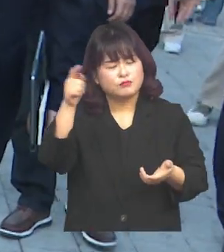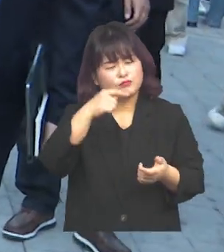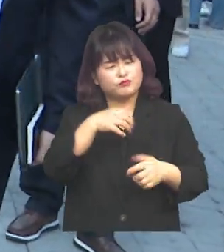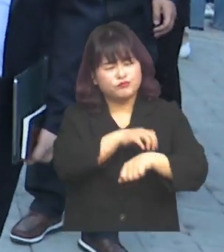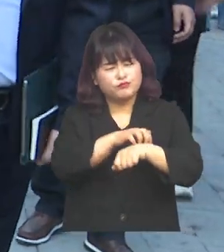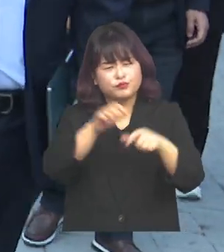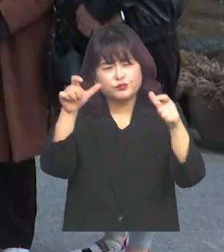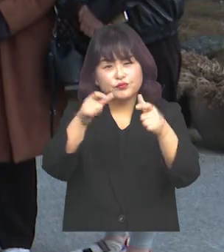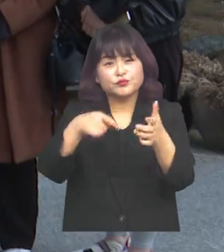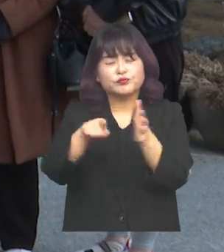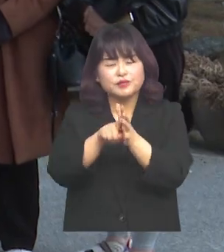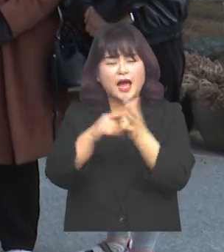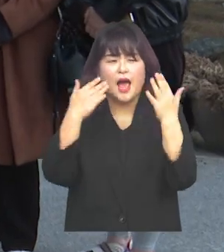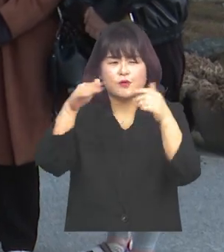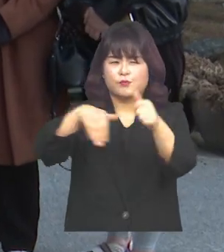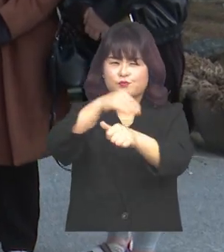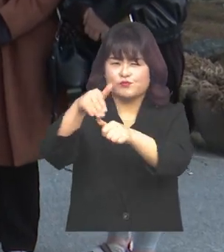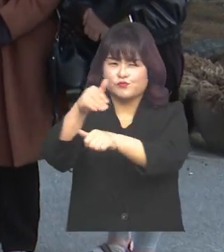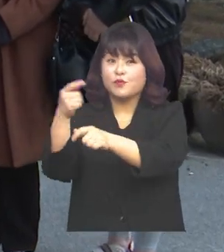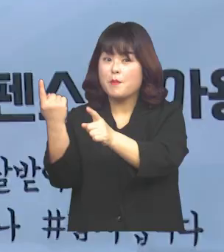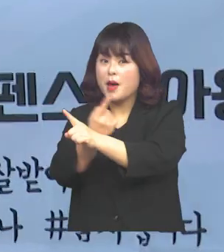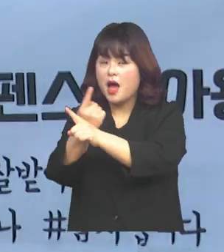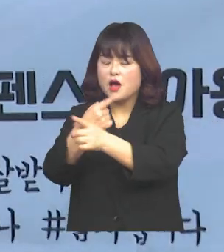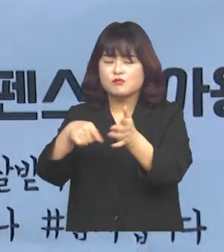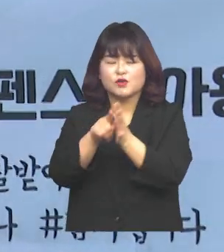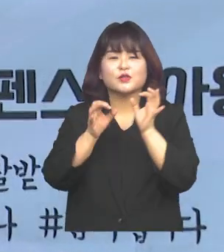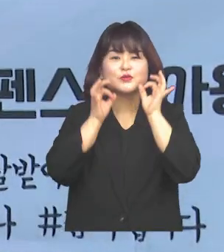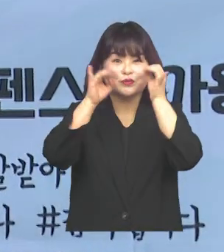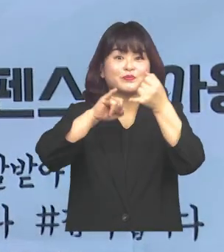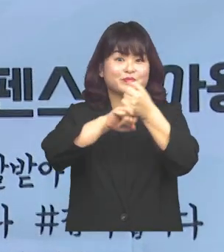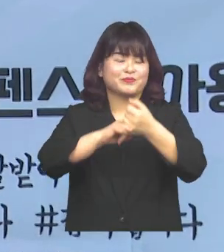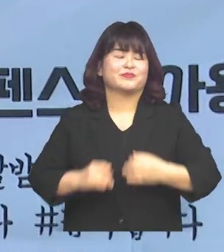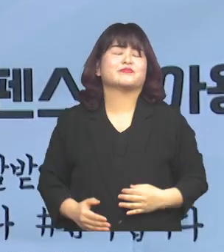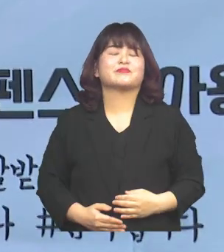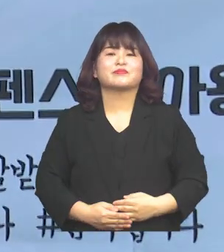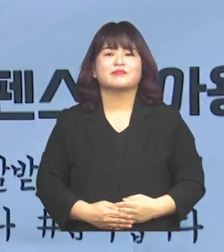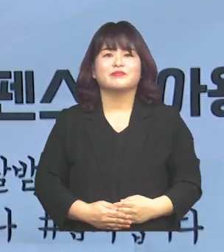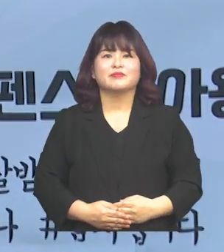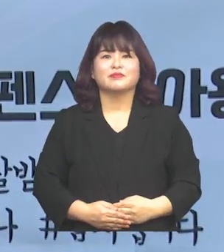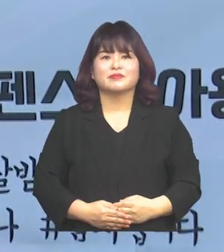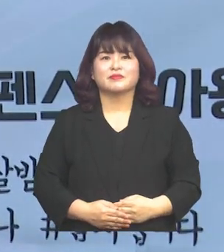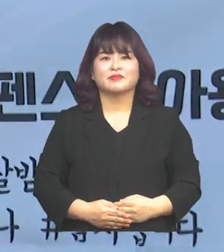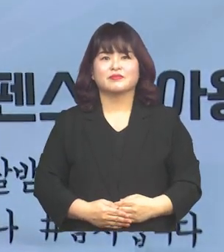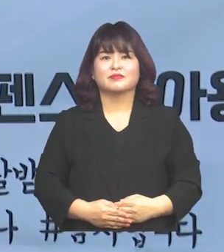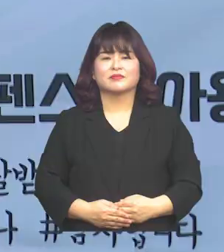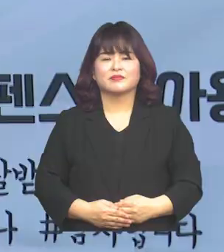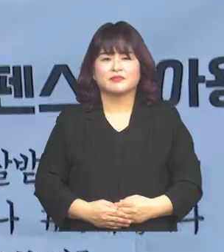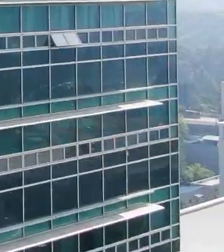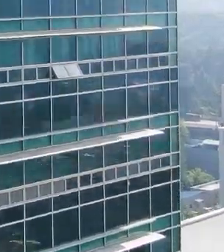학생들의 불편을 덜어주고 학교 환경을 개선하기 위해 계속 노력하겠다고 말했습니다.